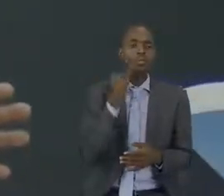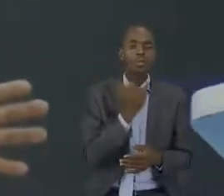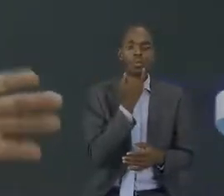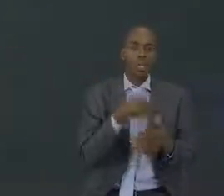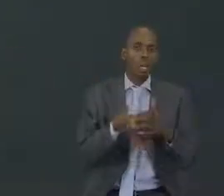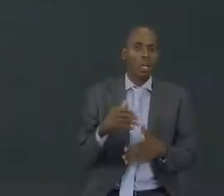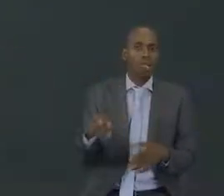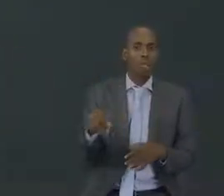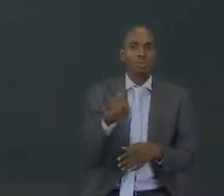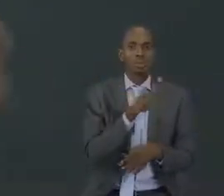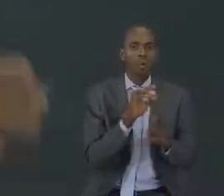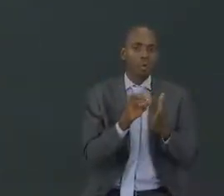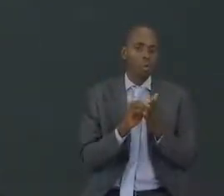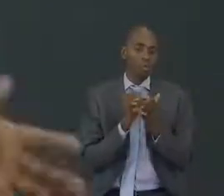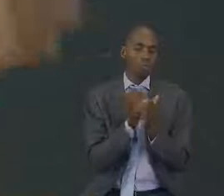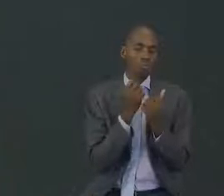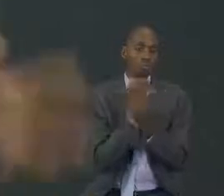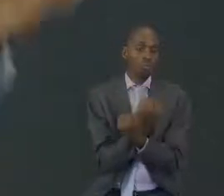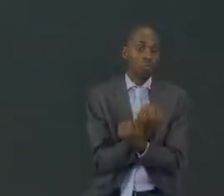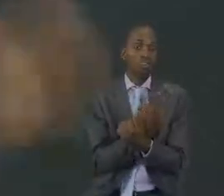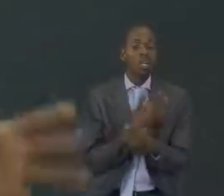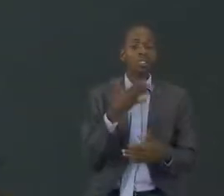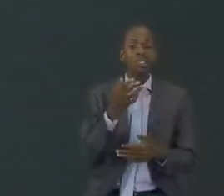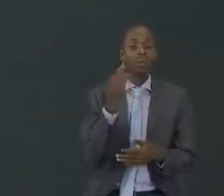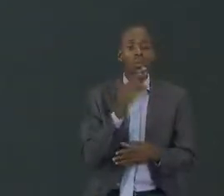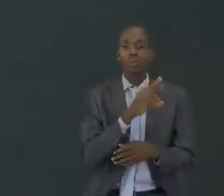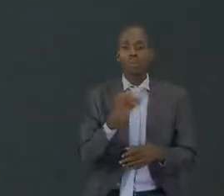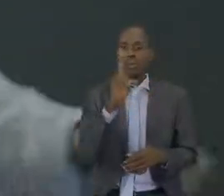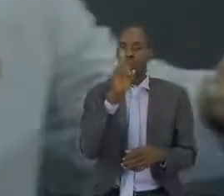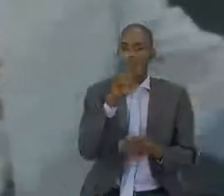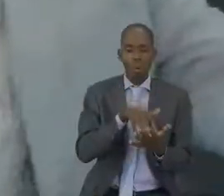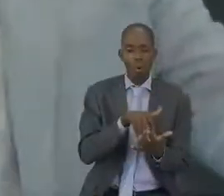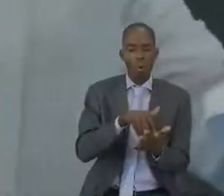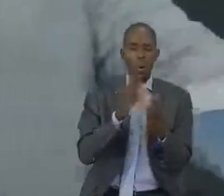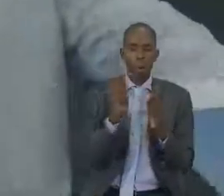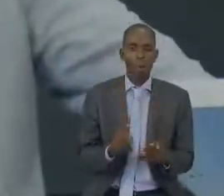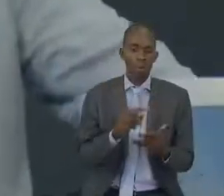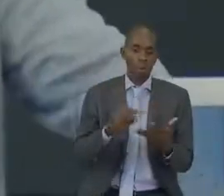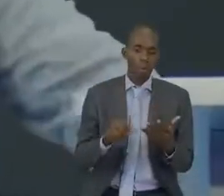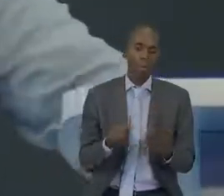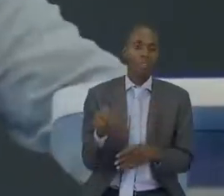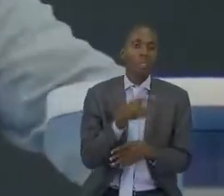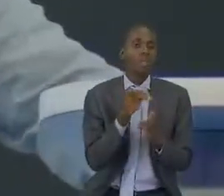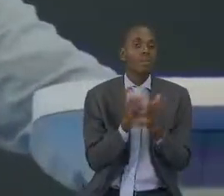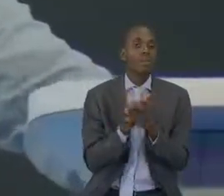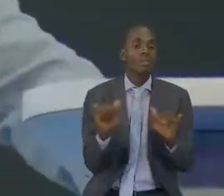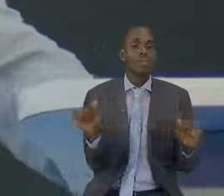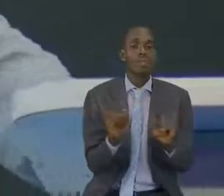captivité, et aucun d'eux ne chancela parmi eux. Ce même